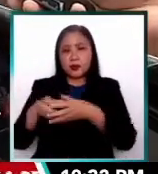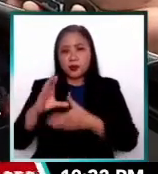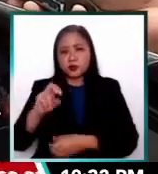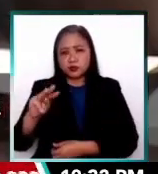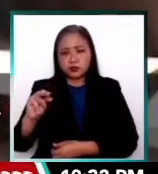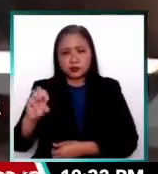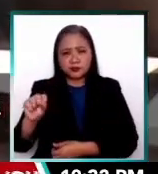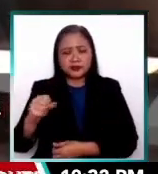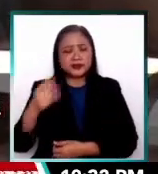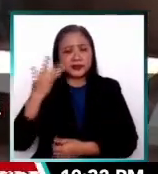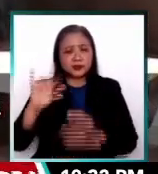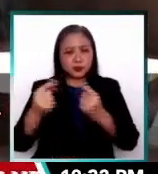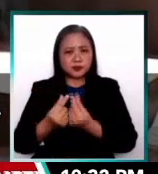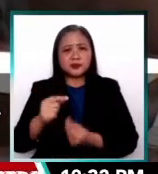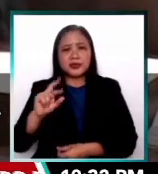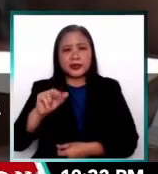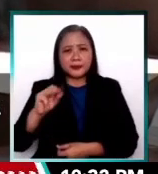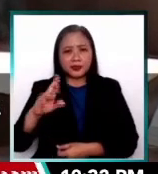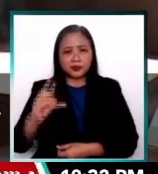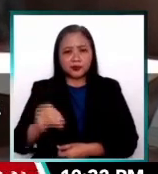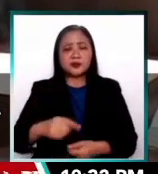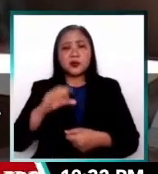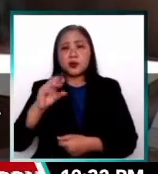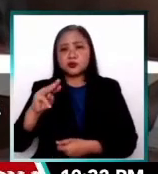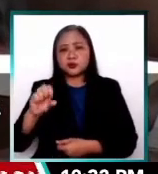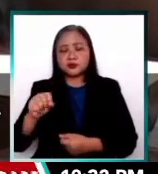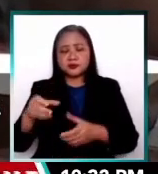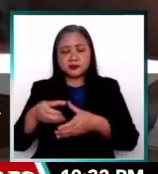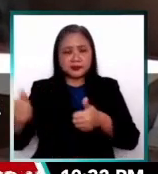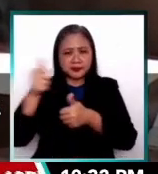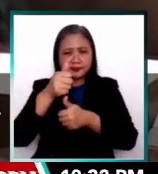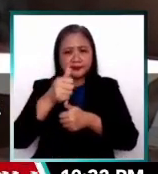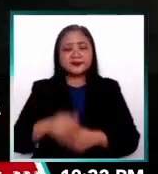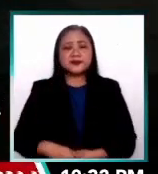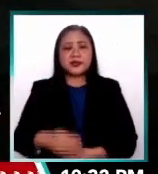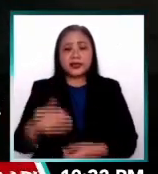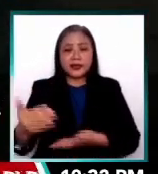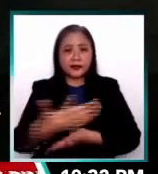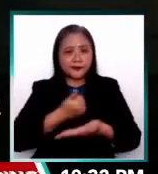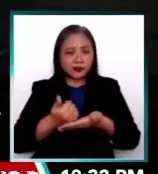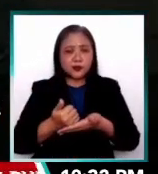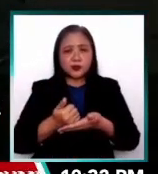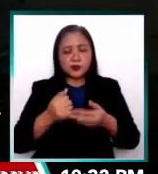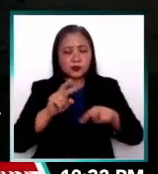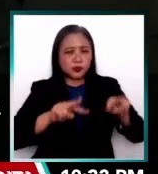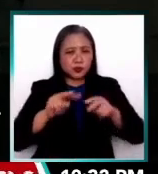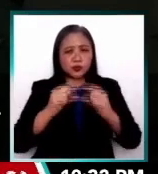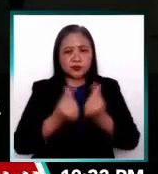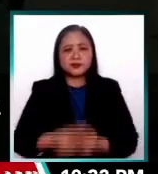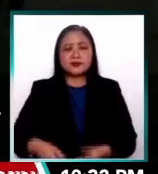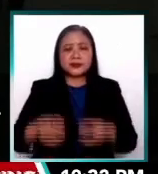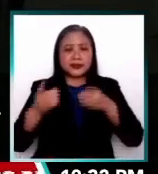Group Raniel Ramiro, Customs Deputy Commissioner Vener Bakiran ng Customs Revenue Collection Monitoring Group, Director Jeffrey Tasho ng